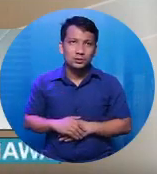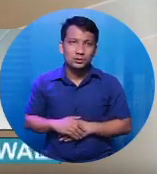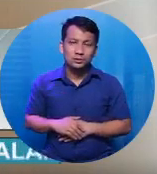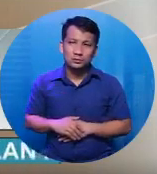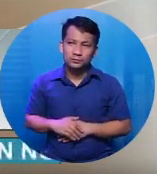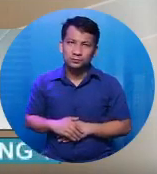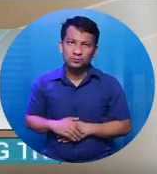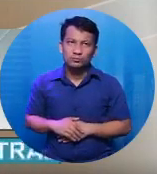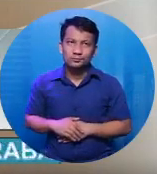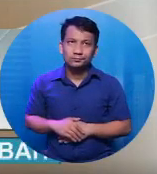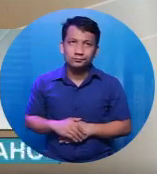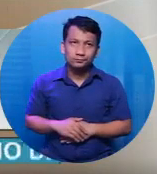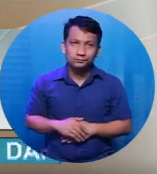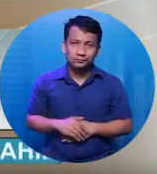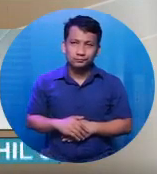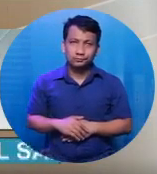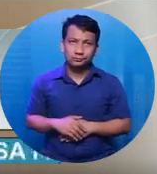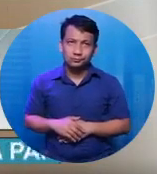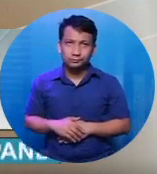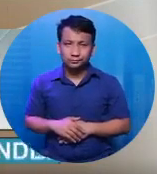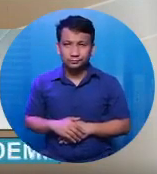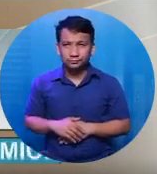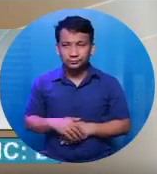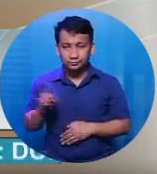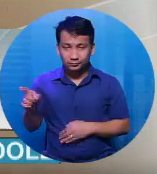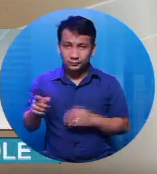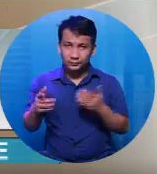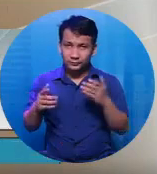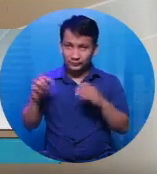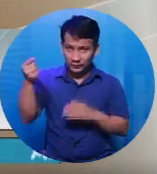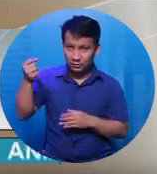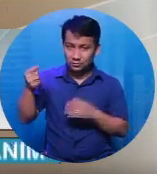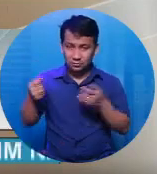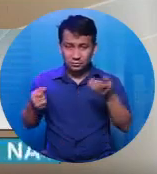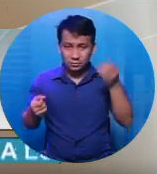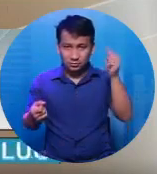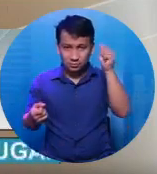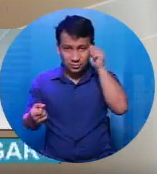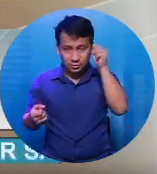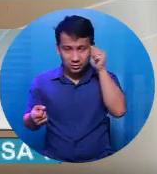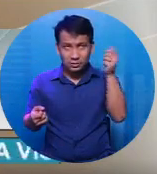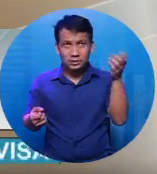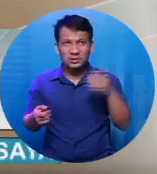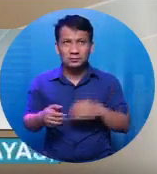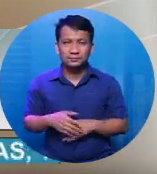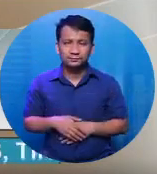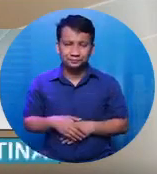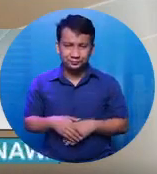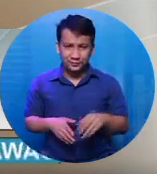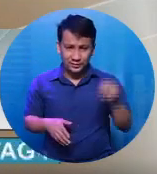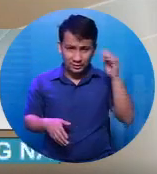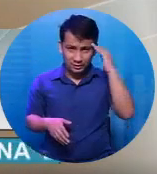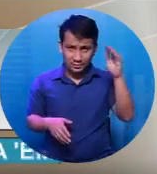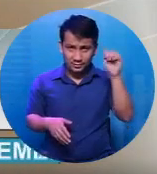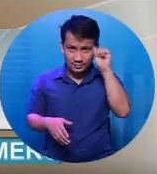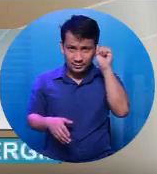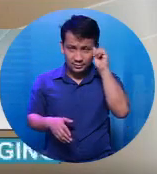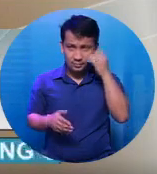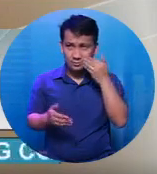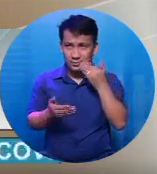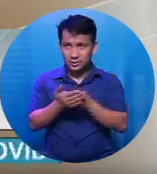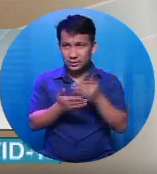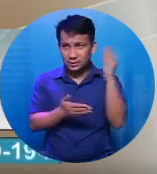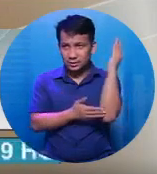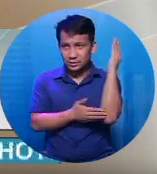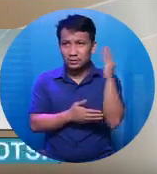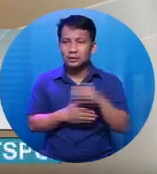Okay. Sandila po, mama. Mr. Alexis de Guzman. Ito yung Mr. ni Cherry. Sir Alexis, magandang tanghali po,